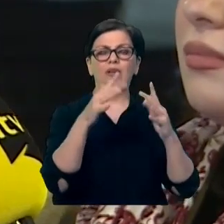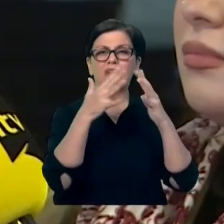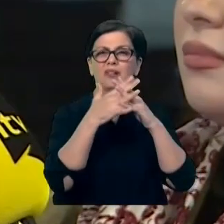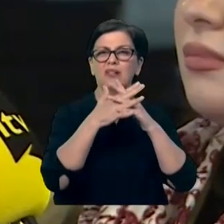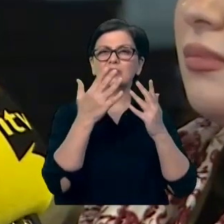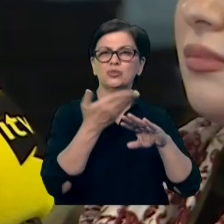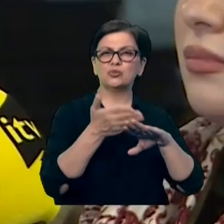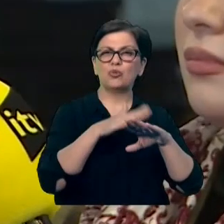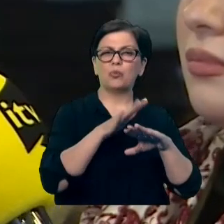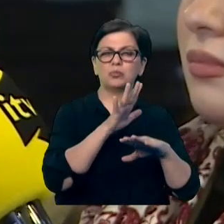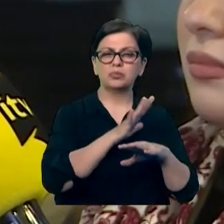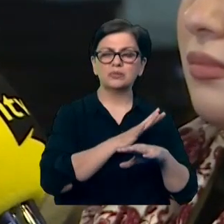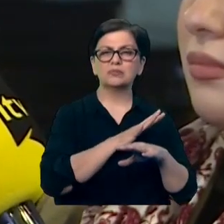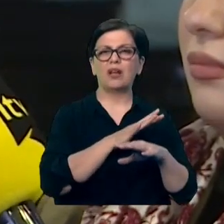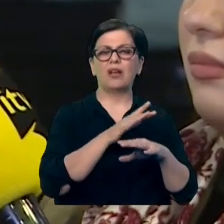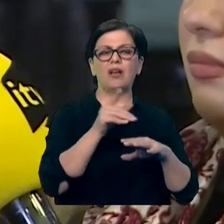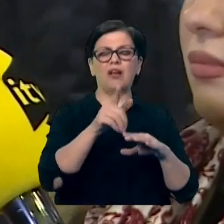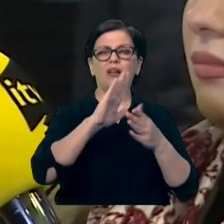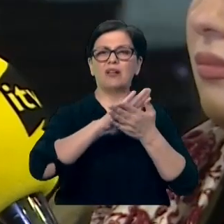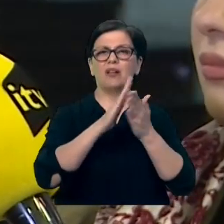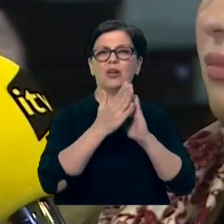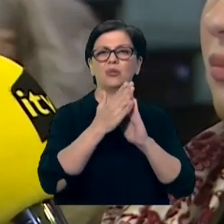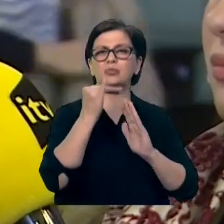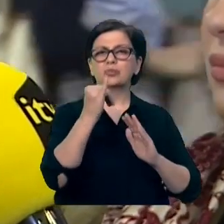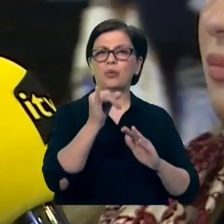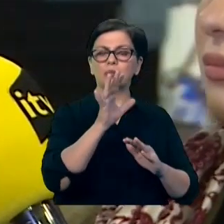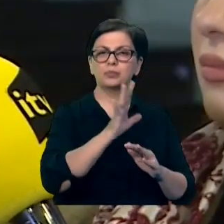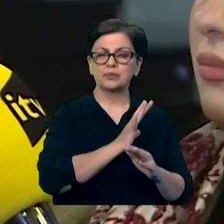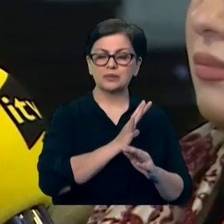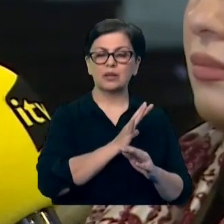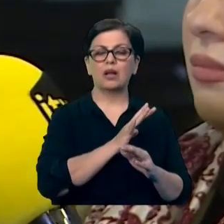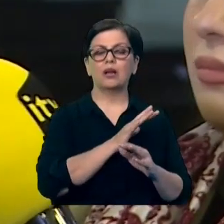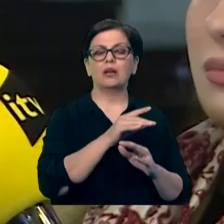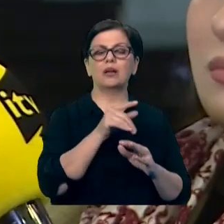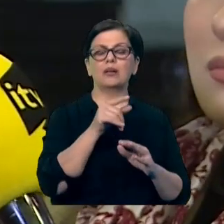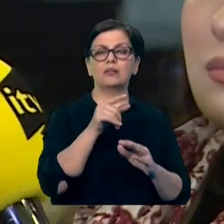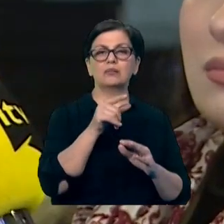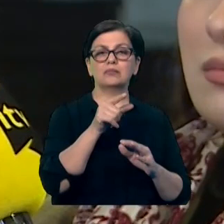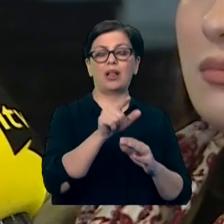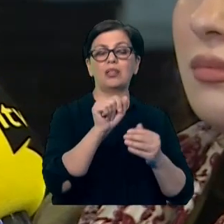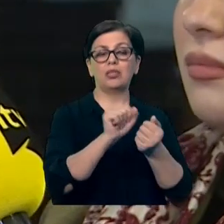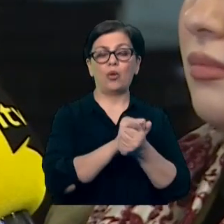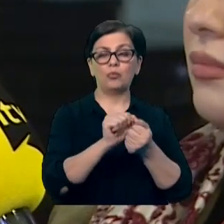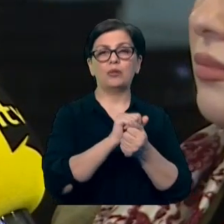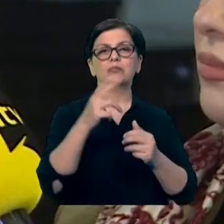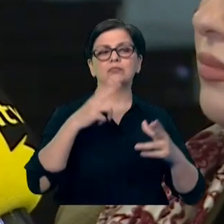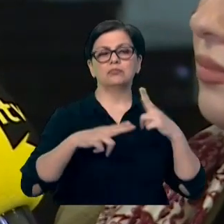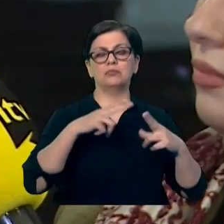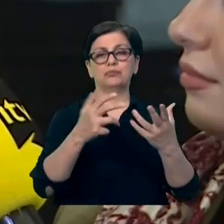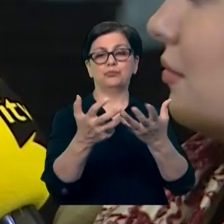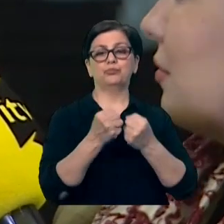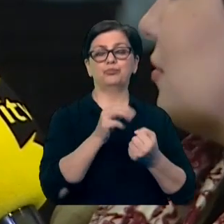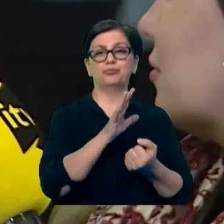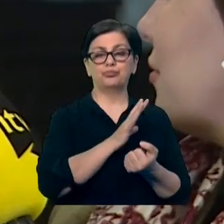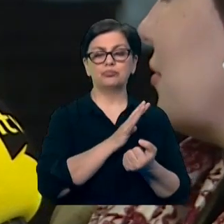olub, ölkə tamamilə başqa iqtisadi durumda olub və bu şəraitdə həmin sənəd verilib müəllimə. Ona görə